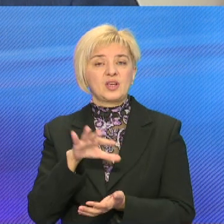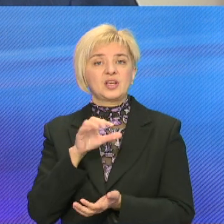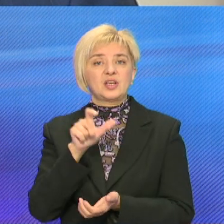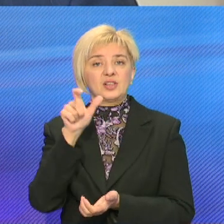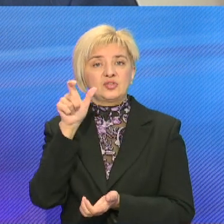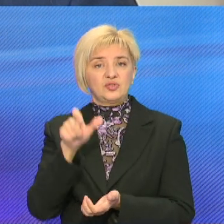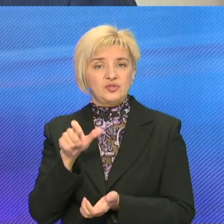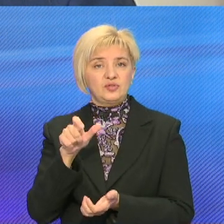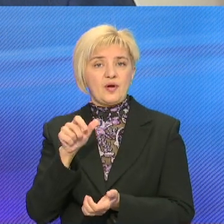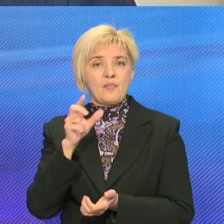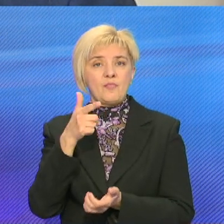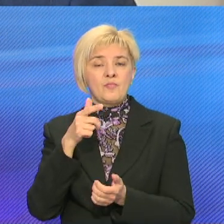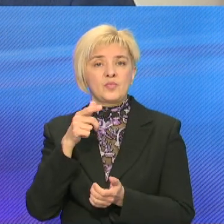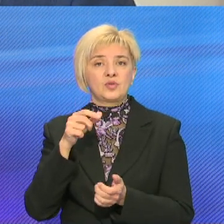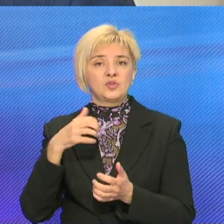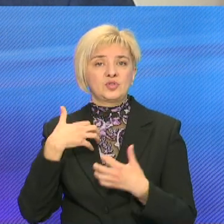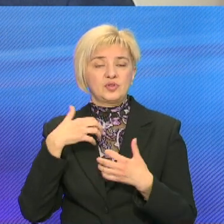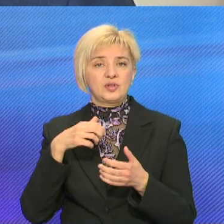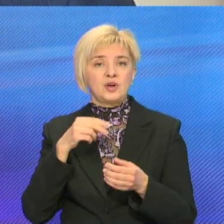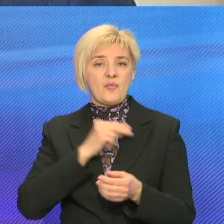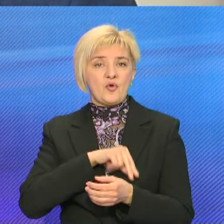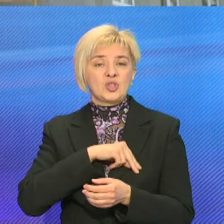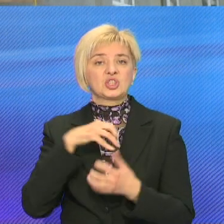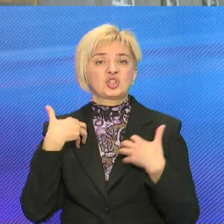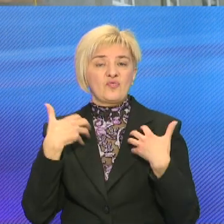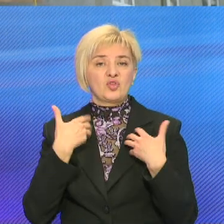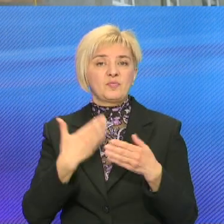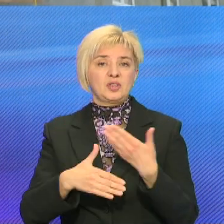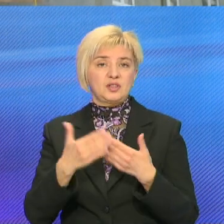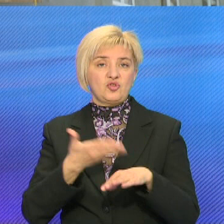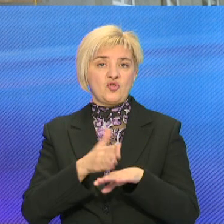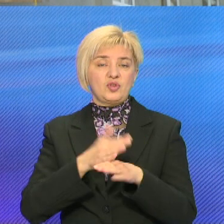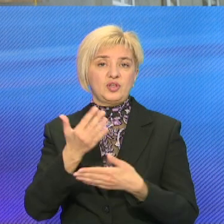скота, это случай с тяжелым исходом.